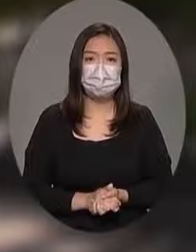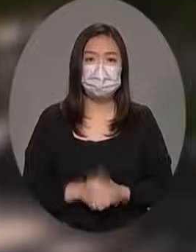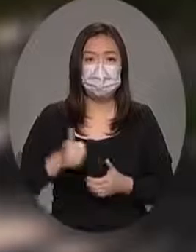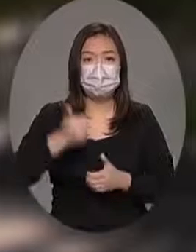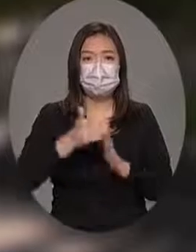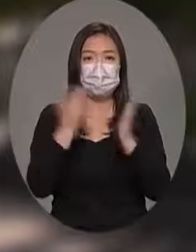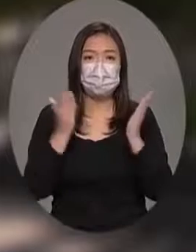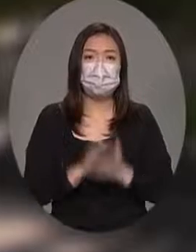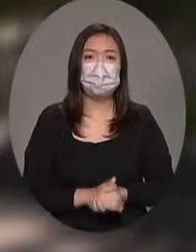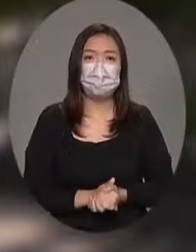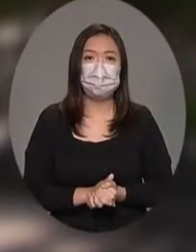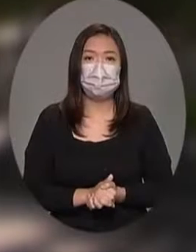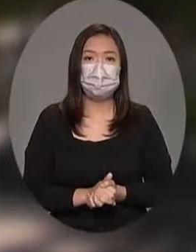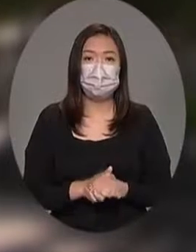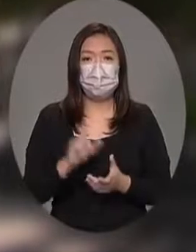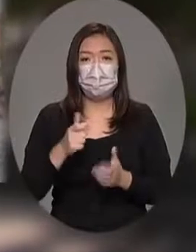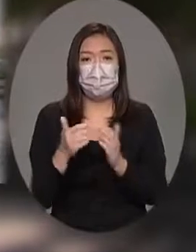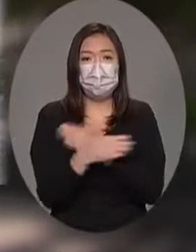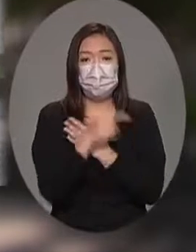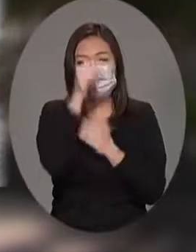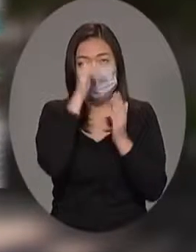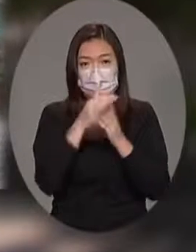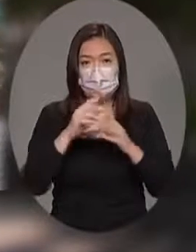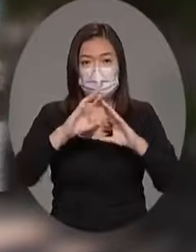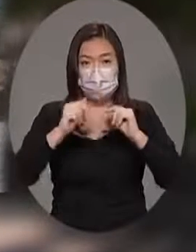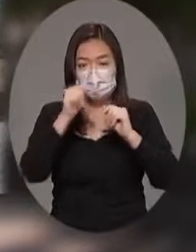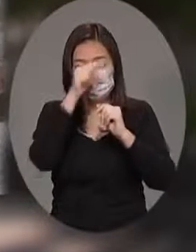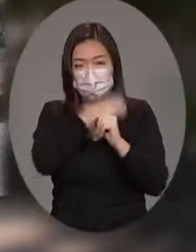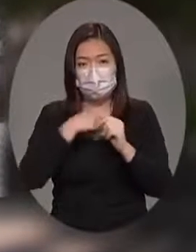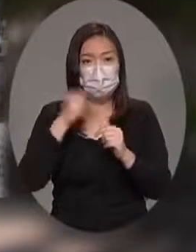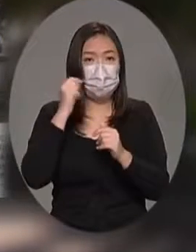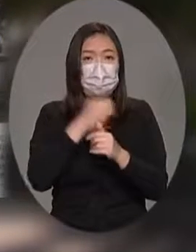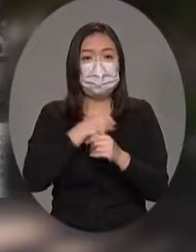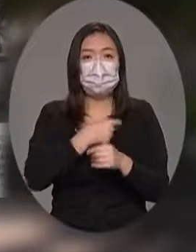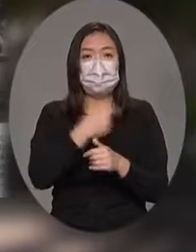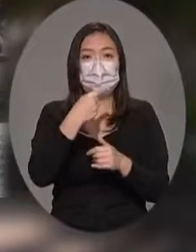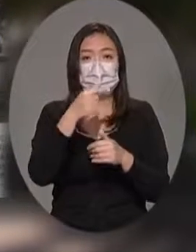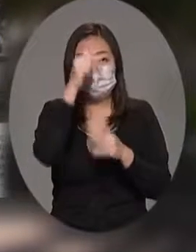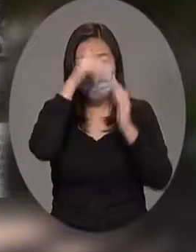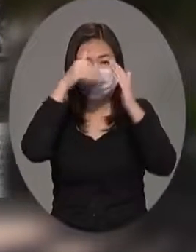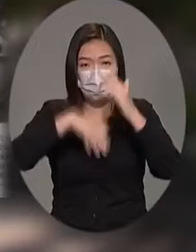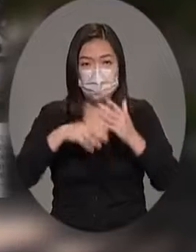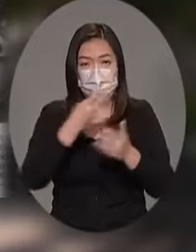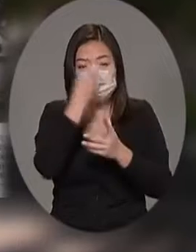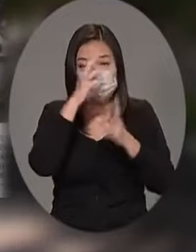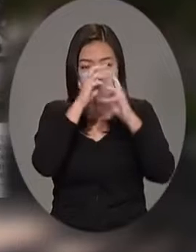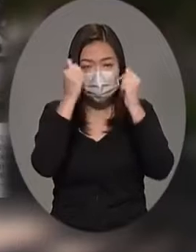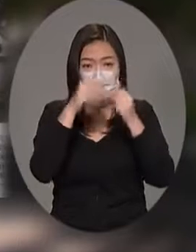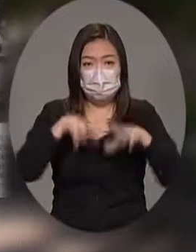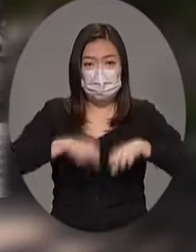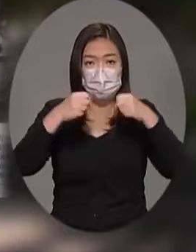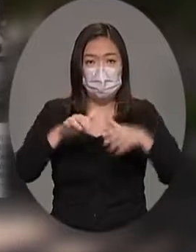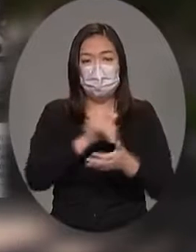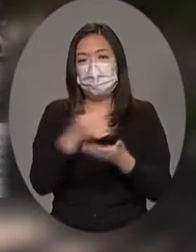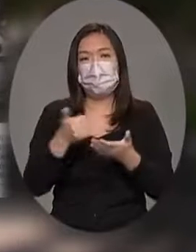成報報導，博愛醫院一名麻醉科女醫生星期一在醫院內被發現昏迷，經搶救後不